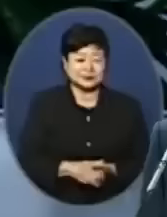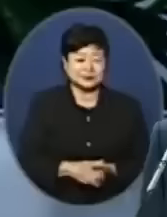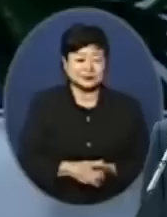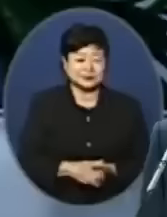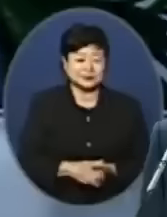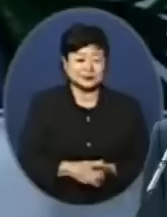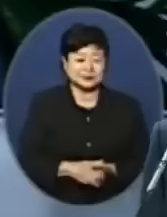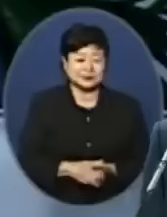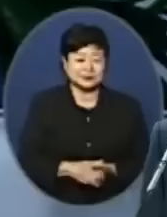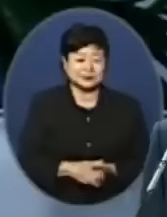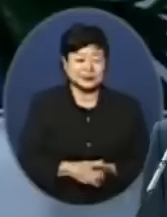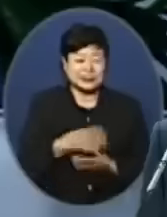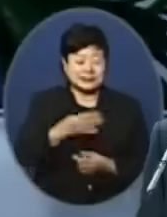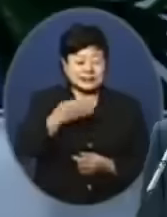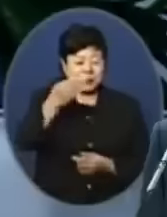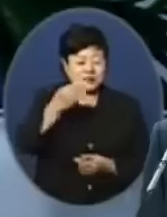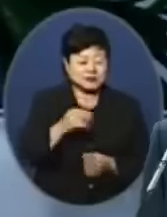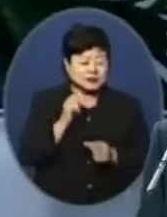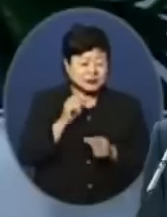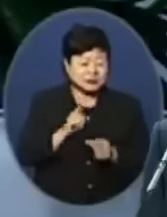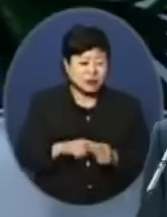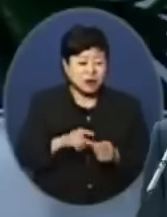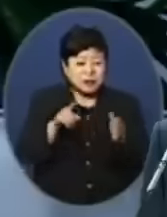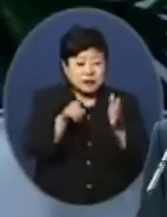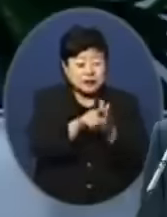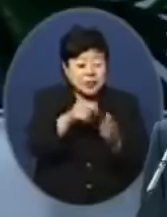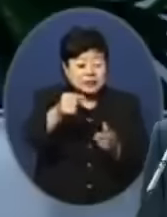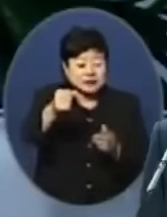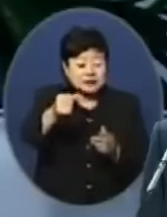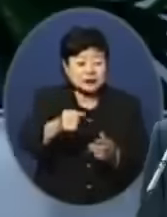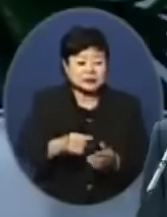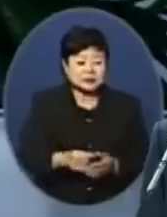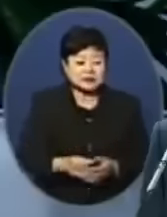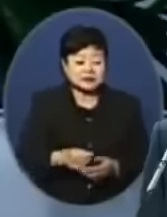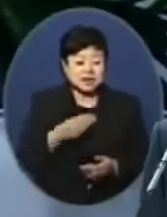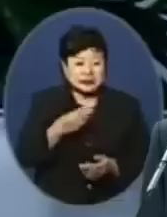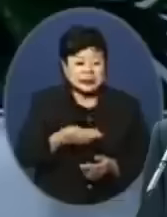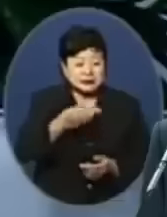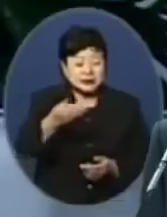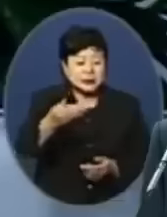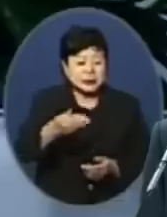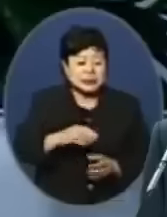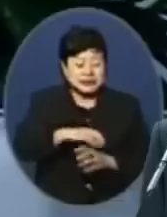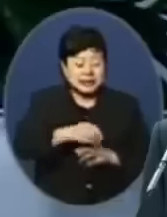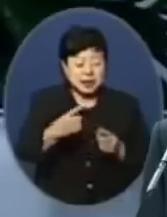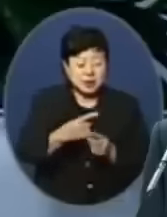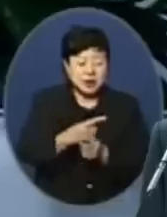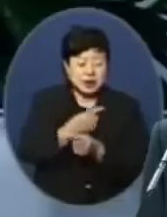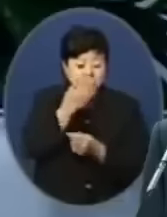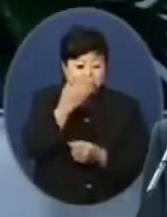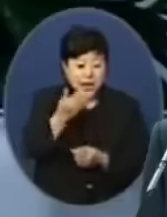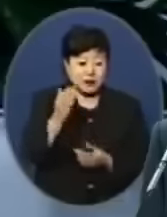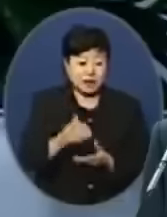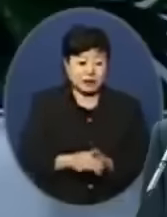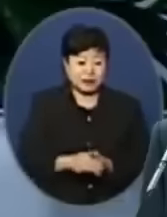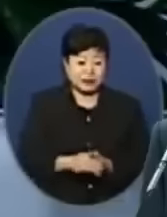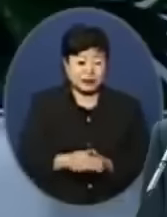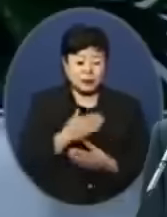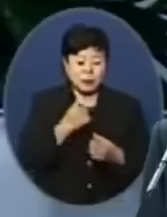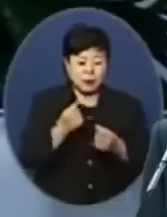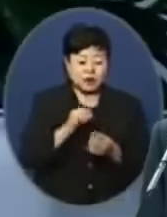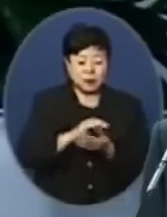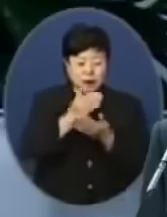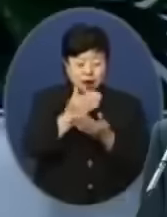성령과 더불어 4차원적인 믿음으로 3차원의 세계를 변화시킬 수 있는 것입니다. 여러분